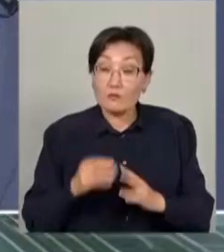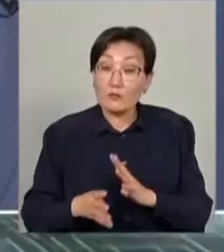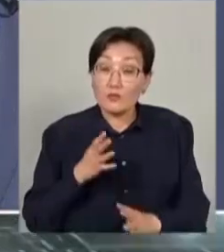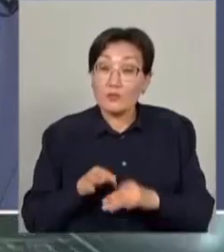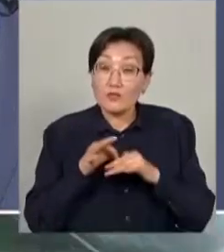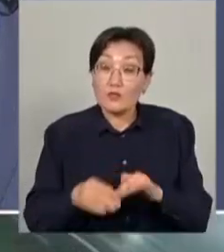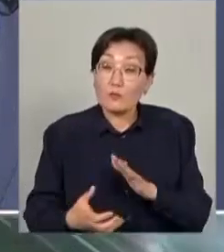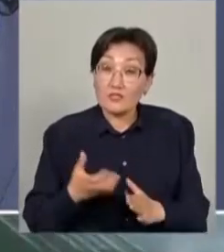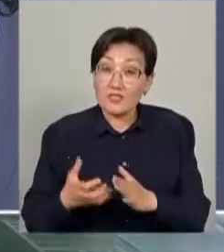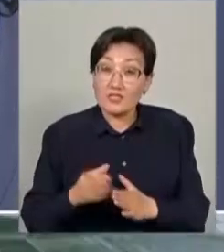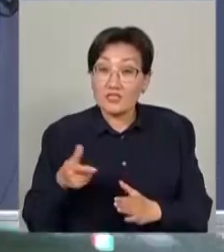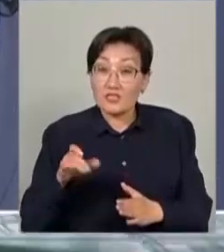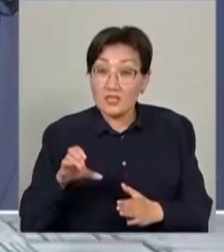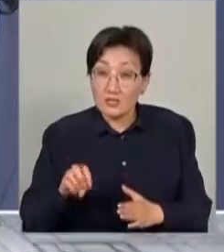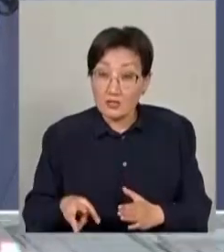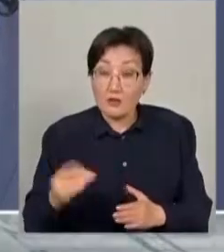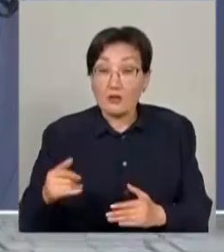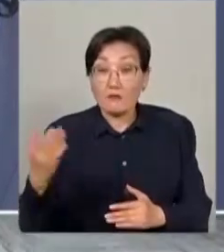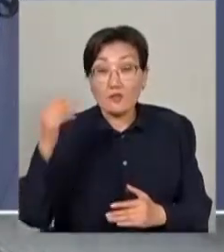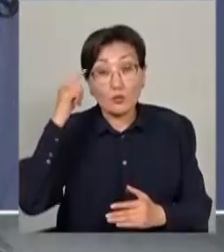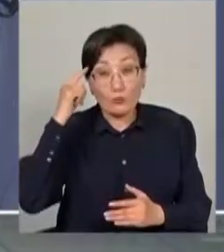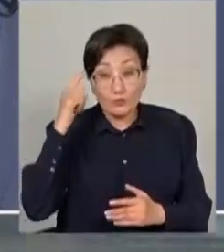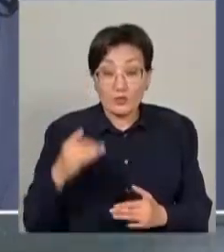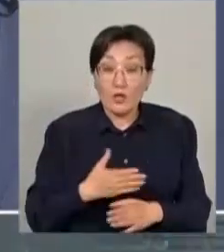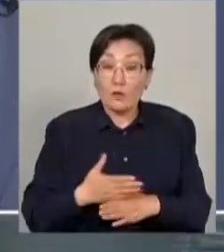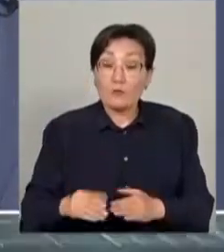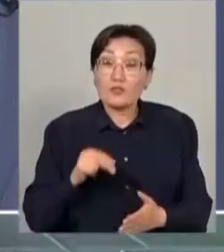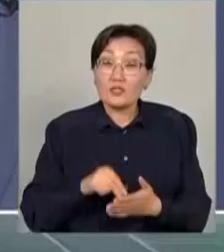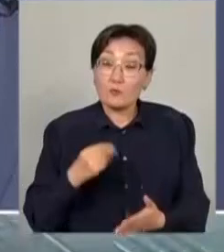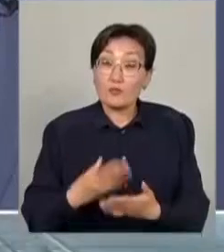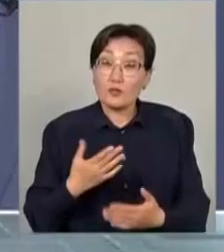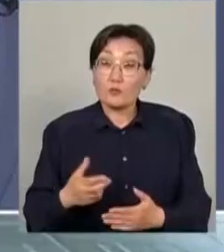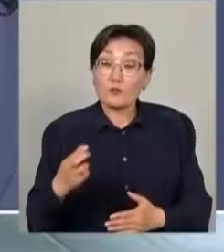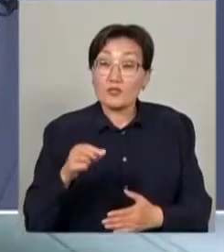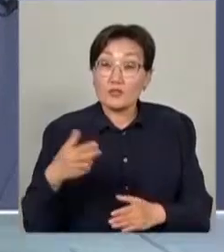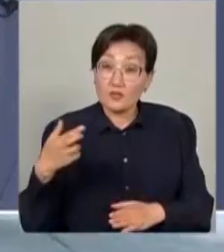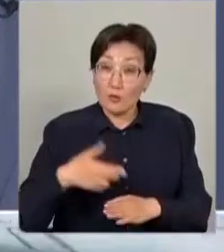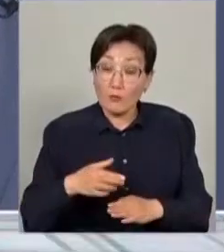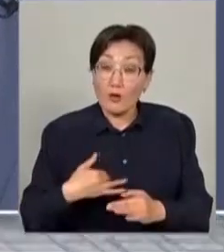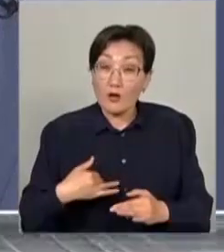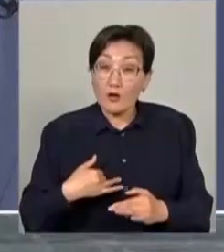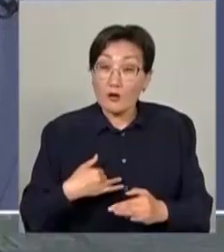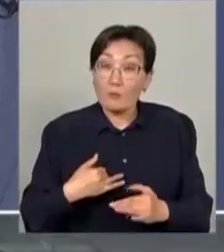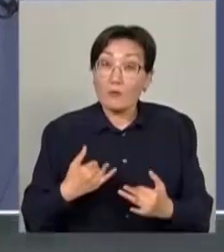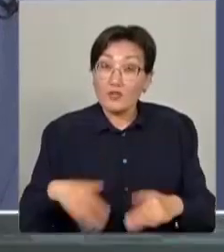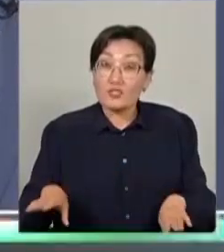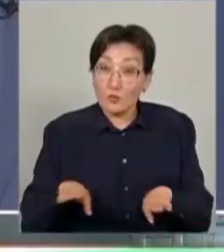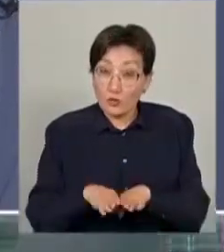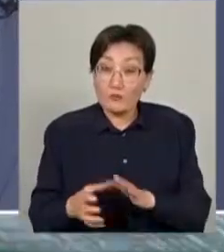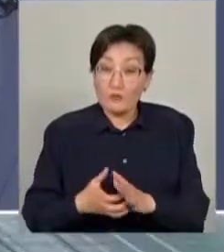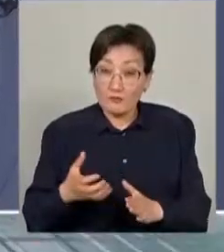приведет к дефициту ГСМ. Как вы считаете, после повышения стоимости топлива мы избежим его нехватки?